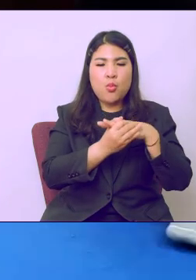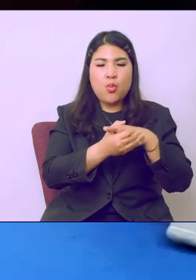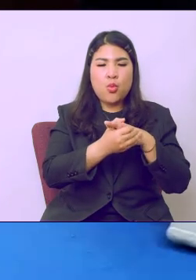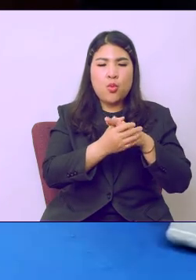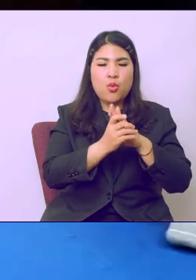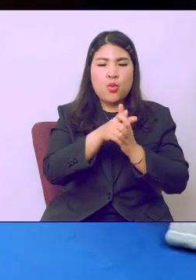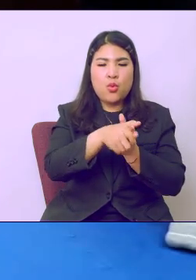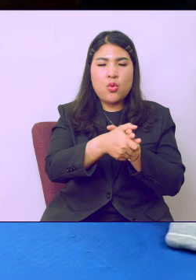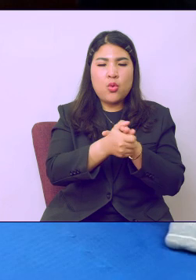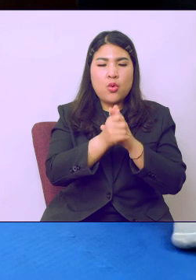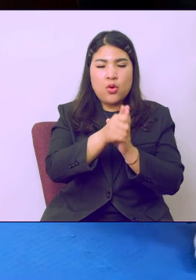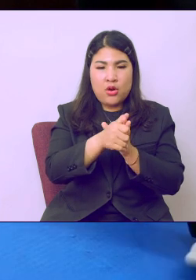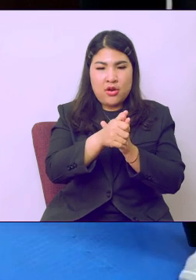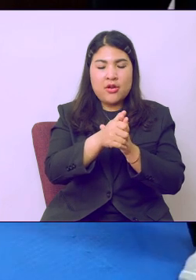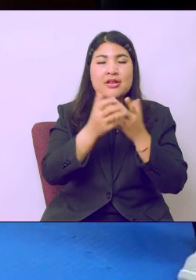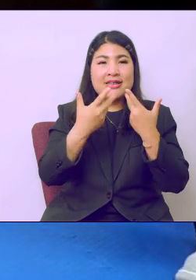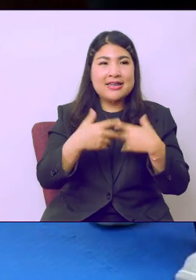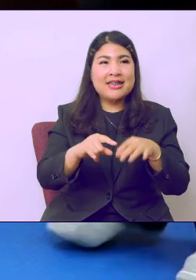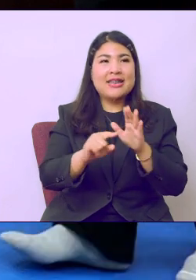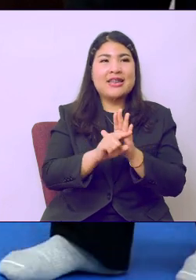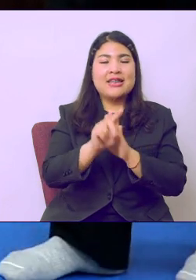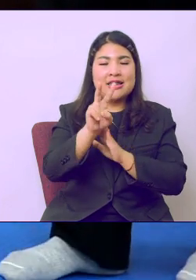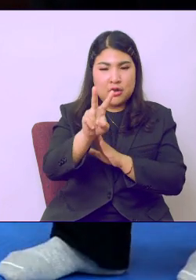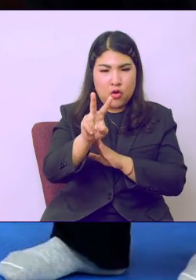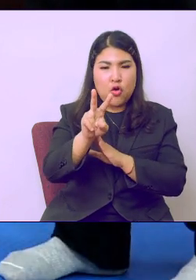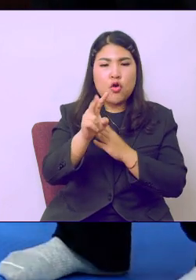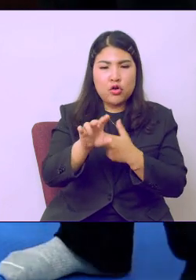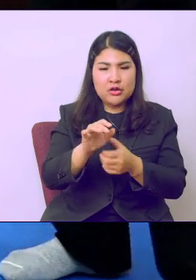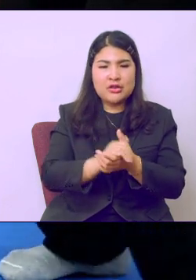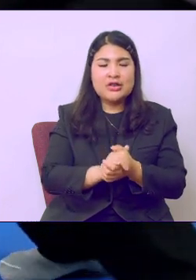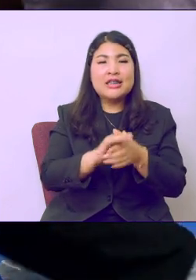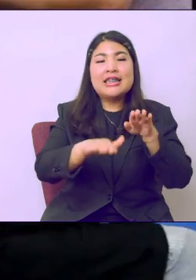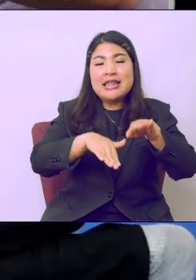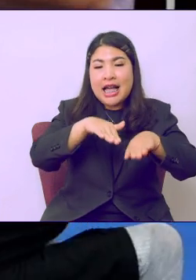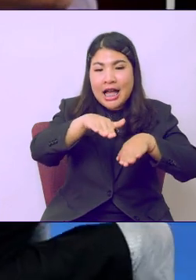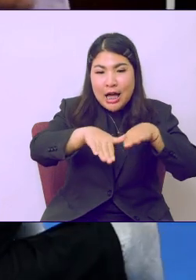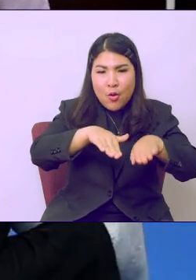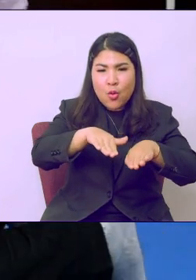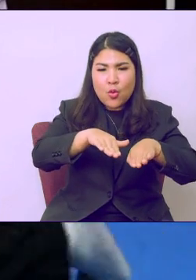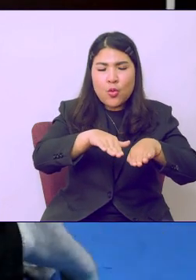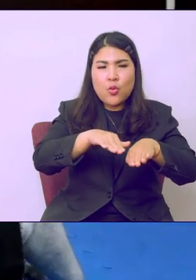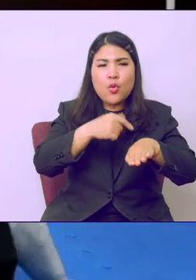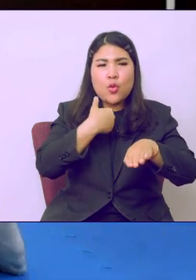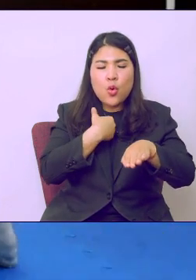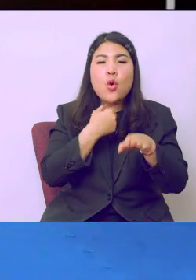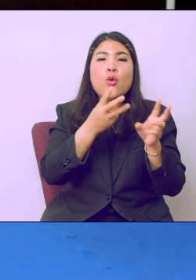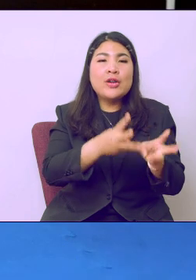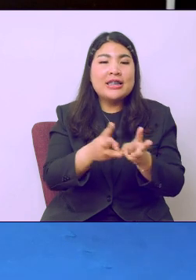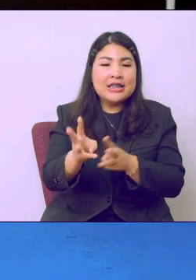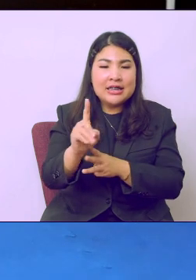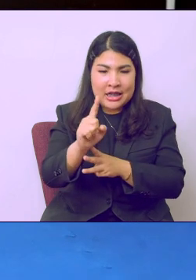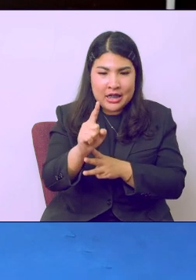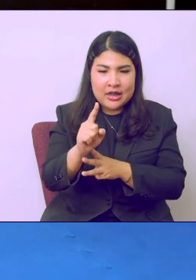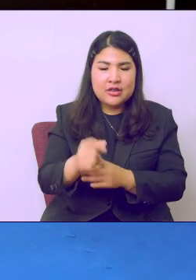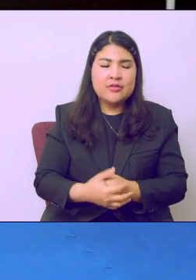ออกด้านข้างเนาะแล้วท่าที่ 2ของเราจะหมุนเท้าเนาะคราวนี้นะครับเราจะหมุนเท้านะครับเข้ามาชิดเนาะ